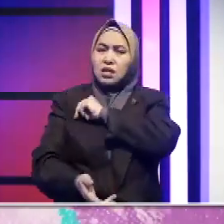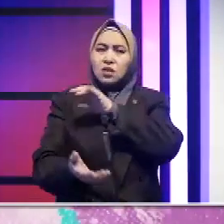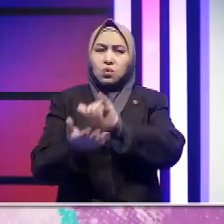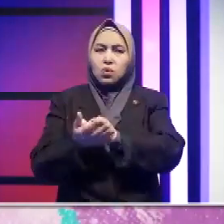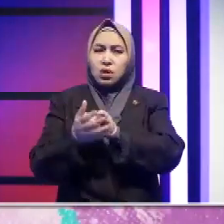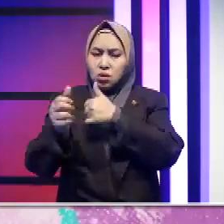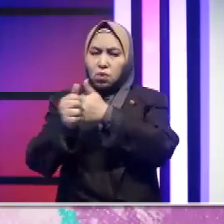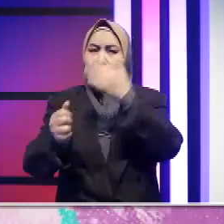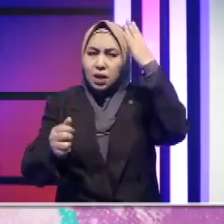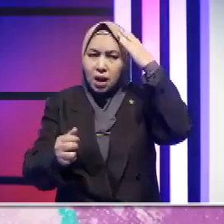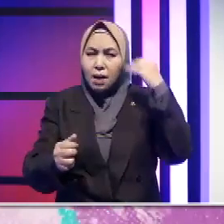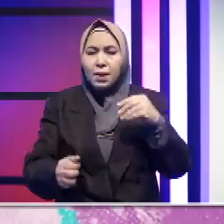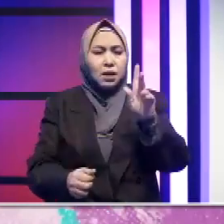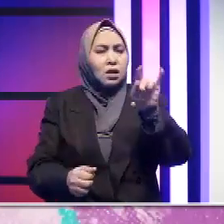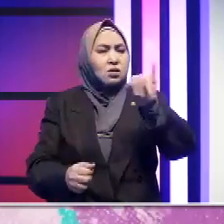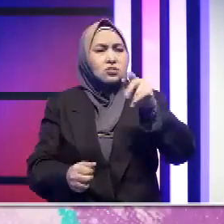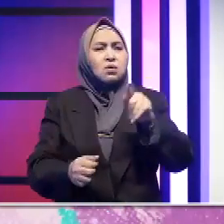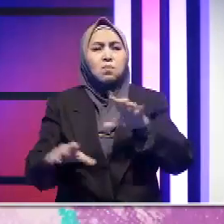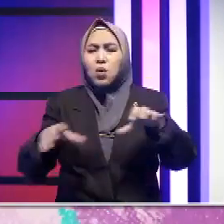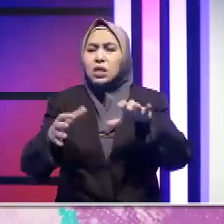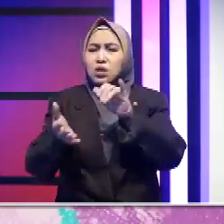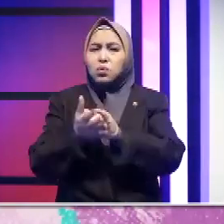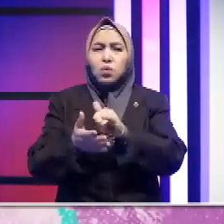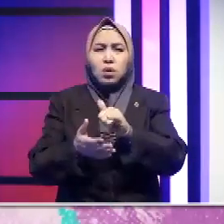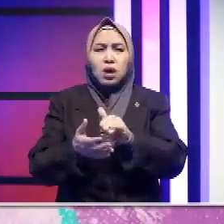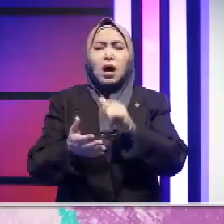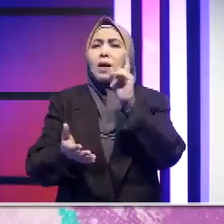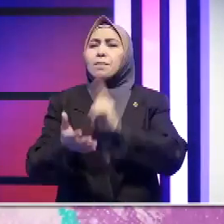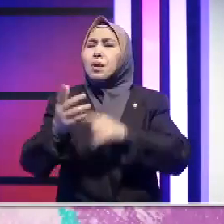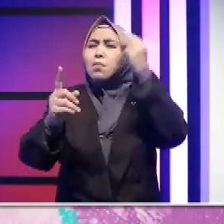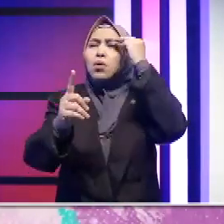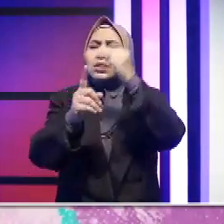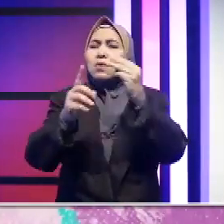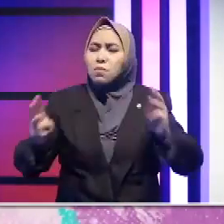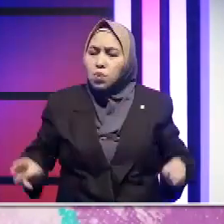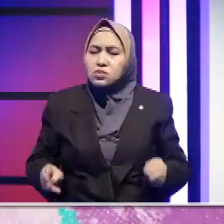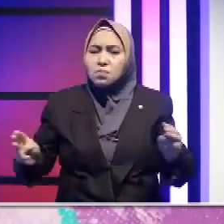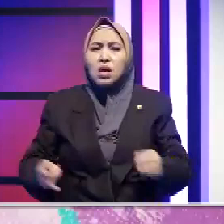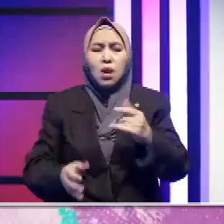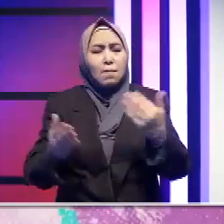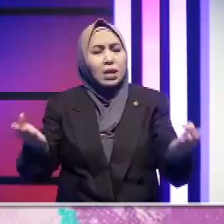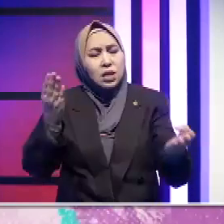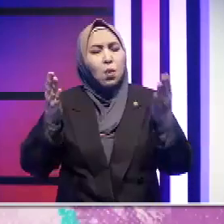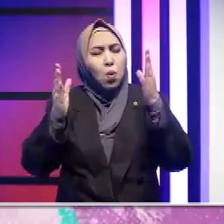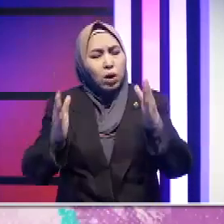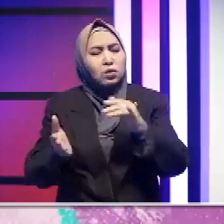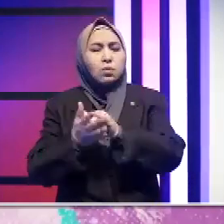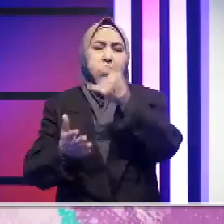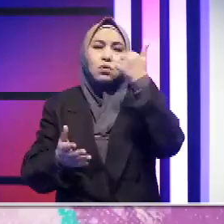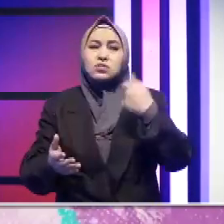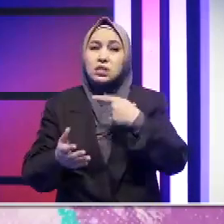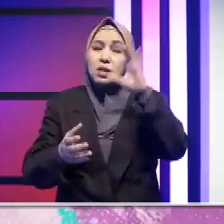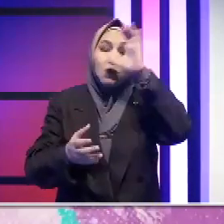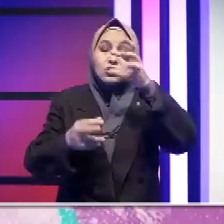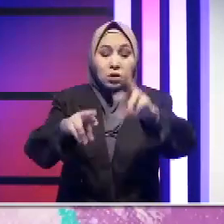Berdasarkan pengalaman cecak gila sebenarnya buat itu apa motivasinya berbanding kalau orang Islam buat ini karena kita enak